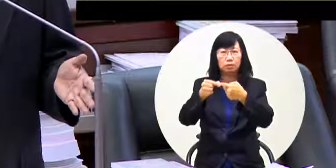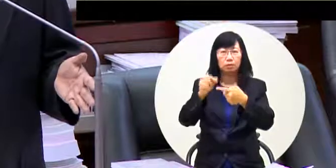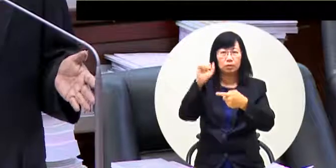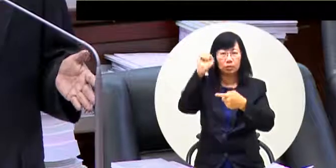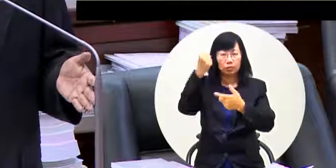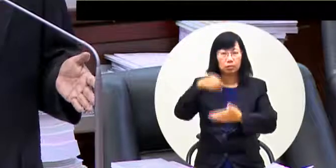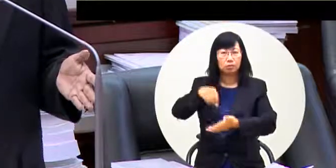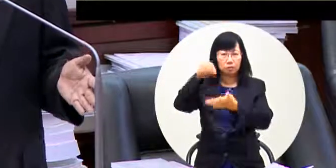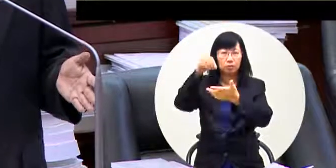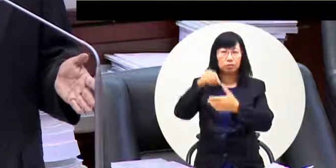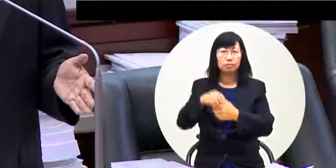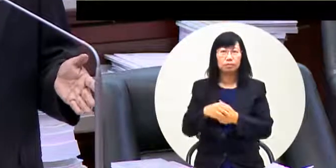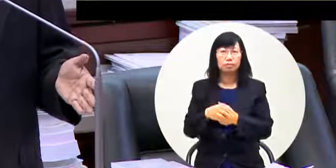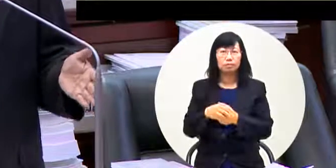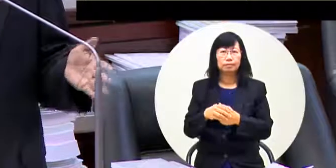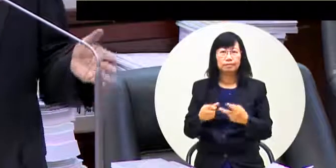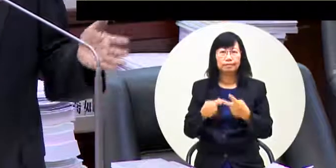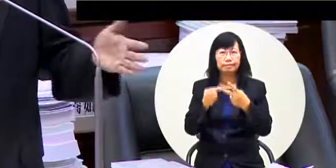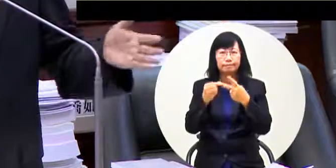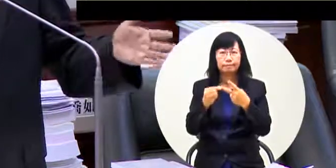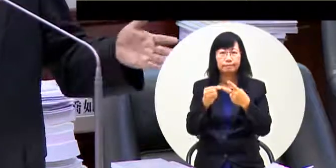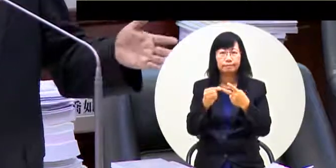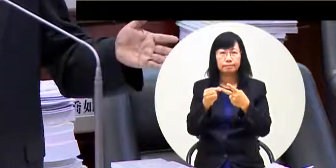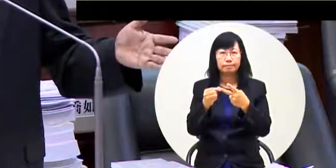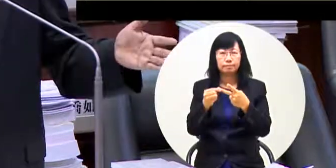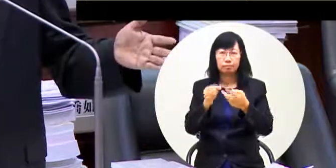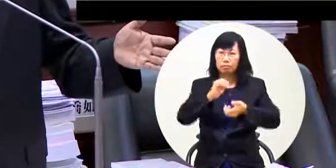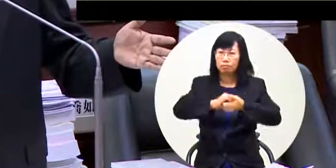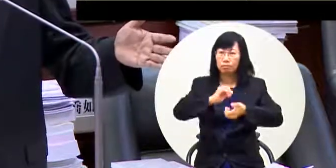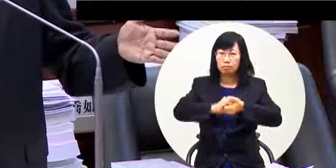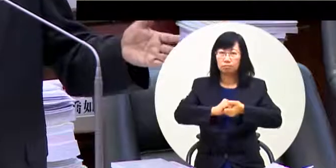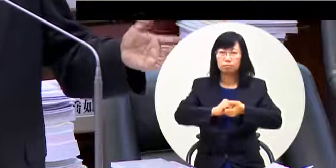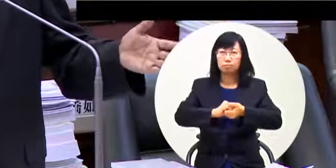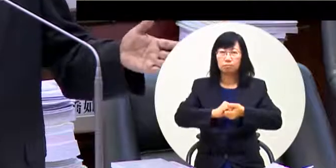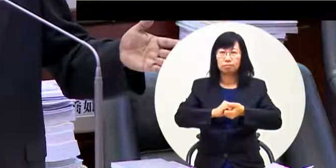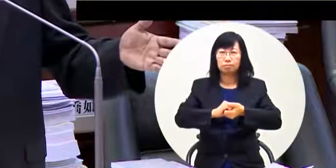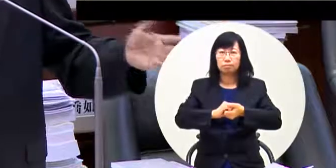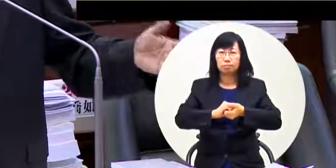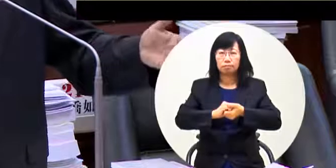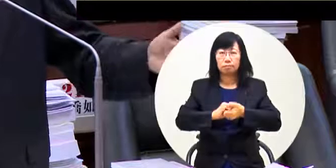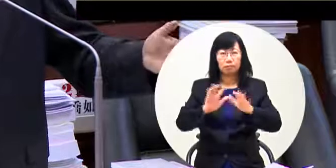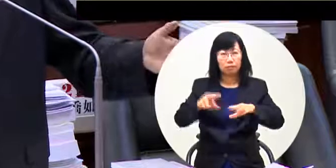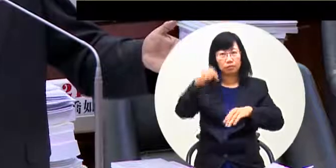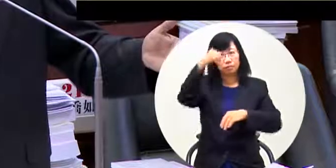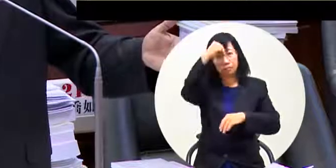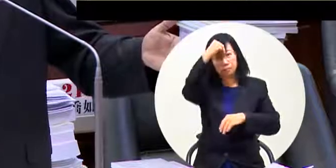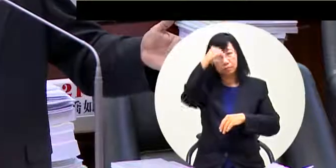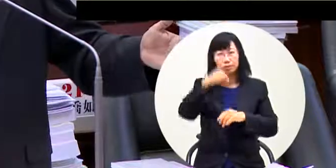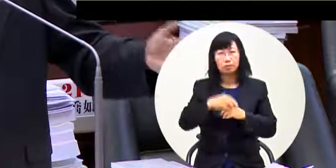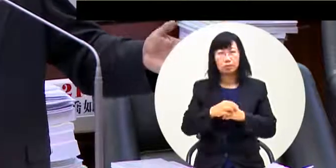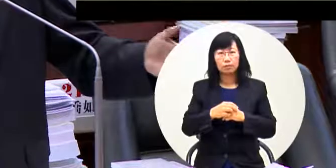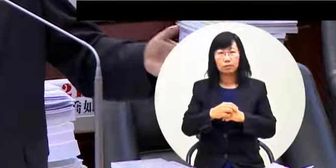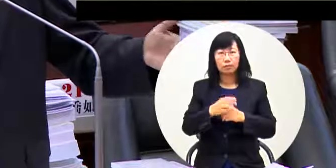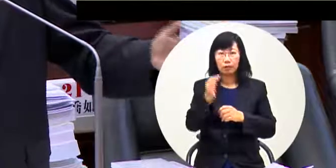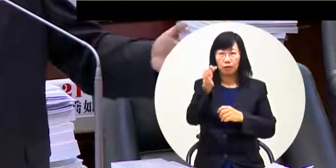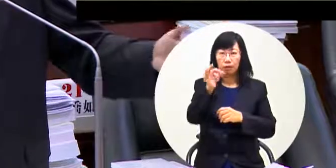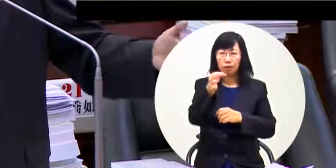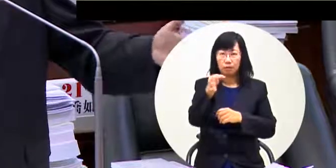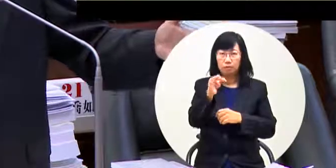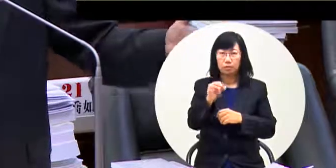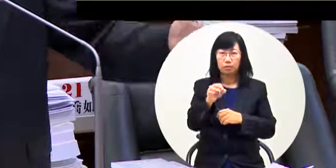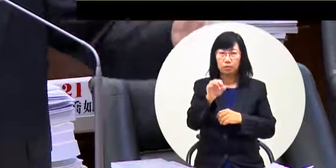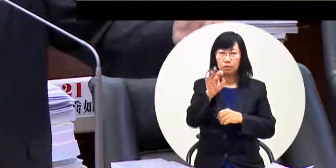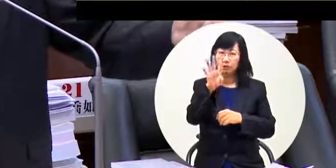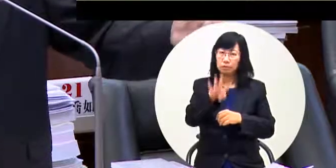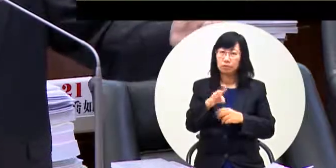我们也许每一次，但呢，我们今天下午我们财经小组又要审财经小组，特别